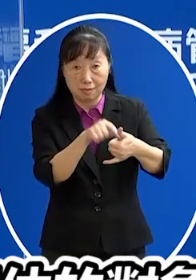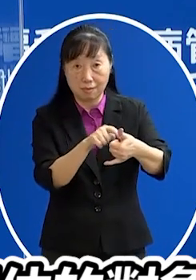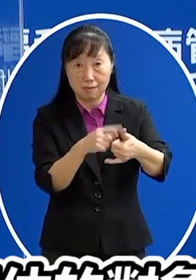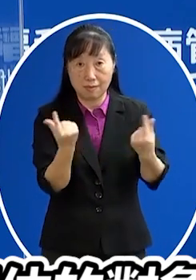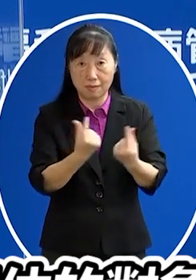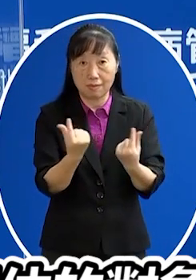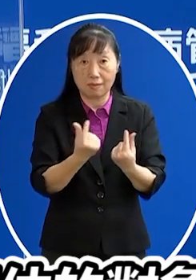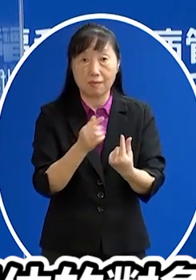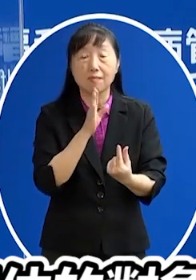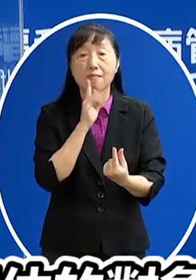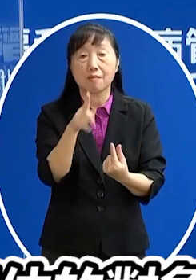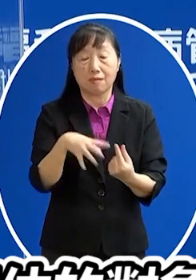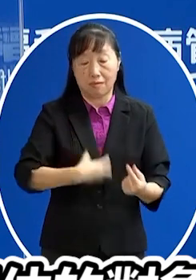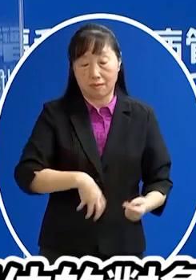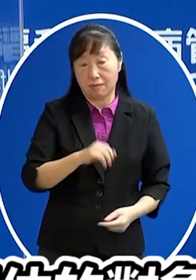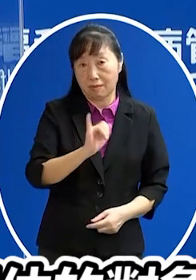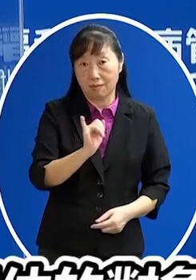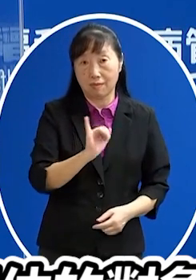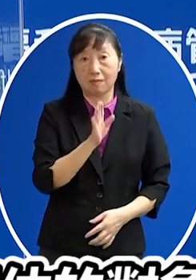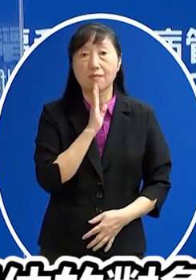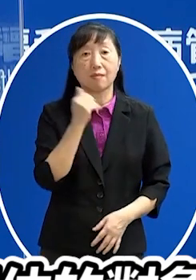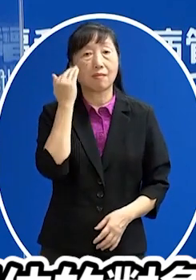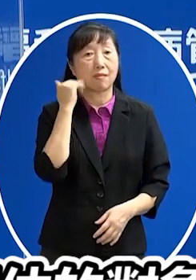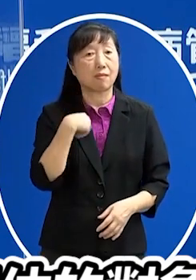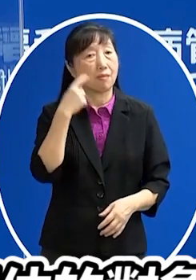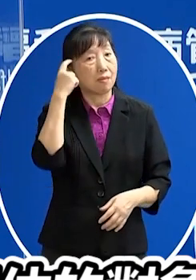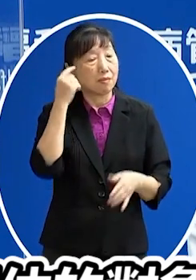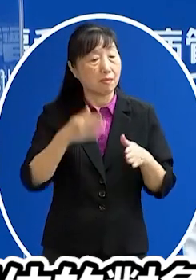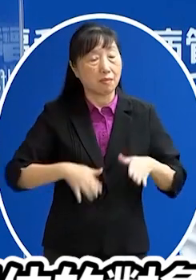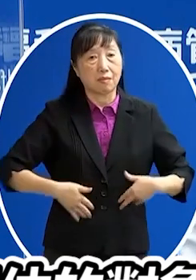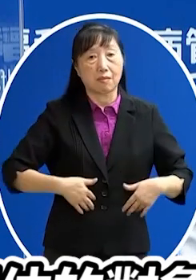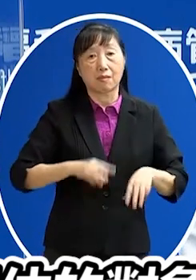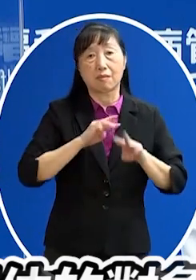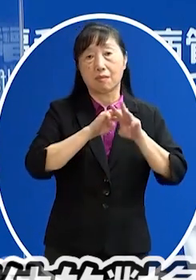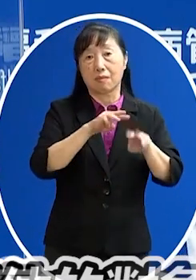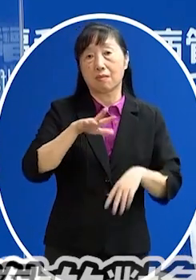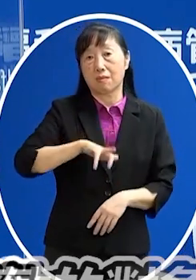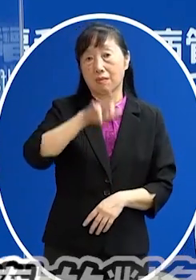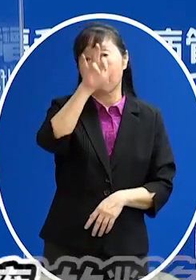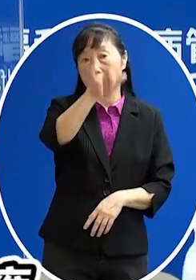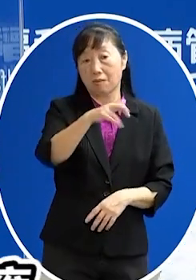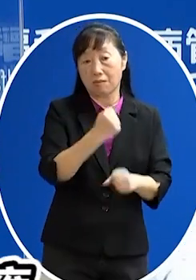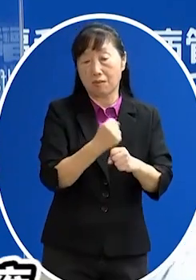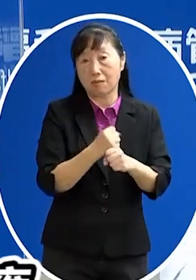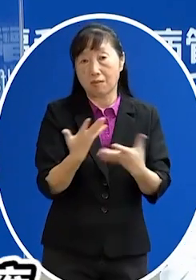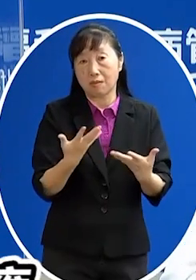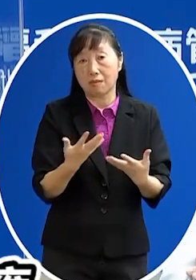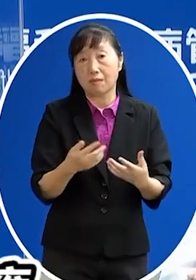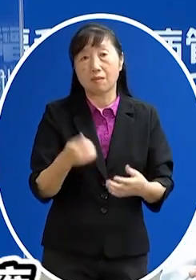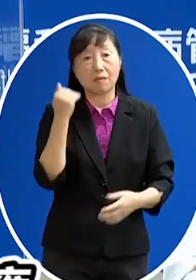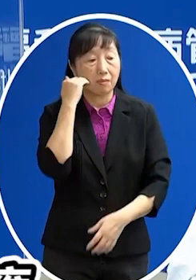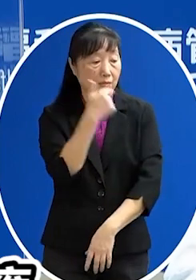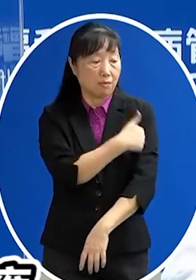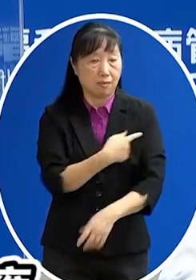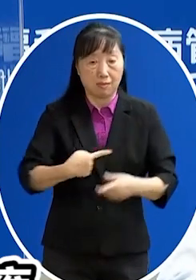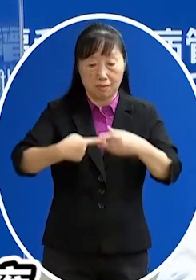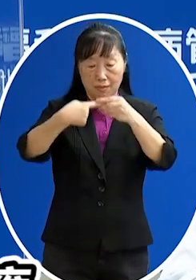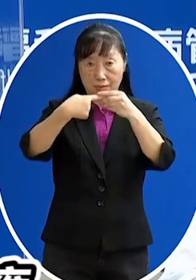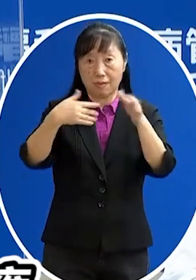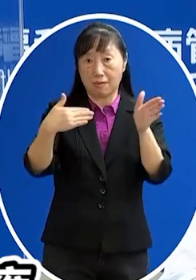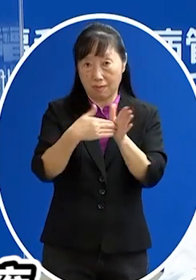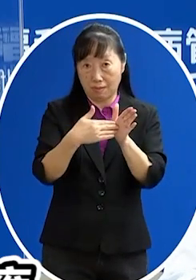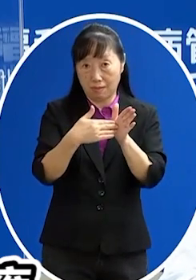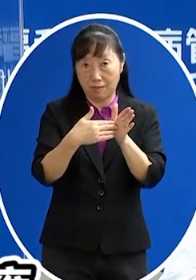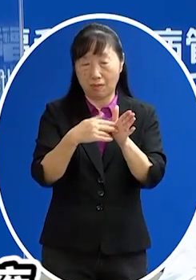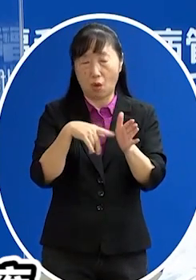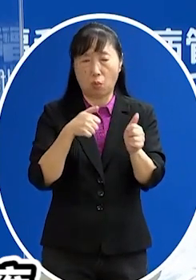啊，包含有时候孕妇、那因公出差紧急需求要出国者，好，第一剂或第一剂接种后严